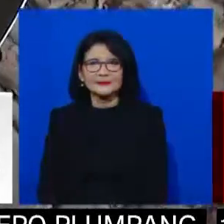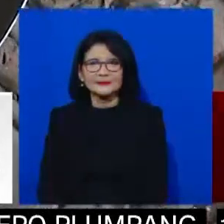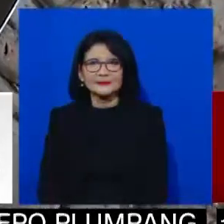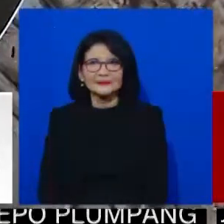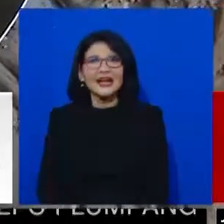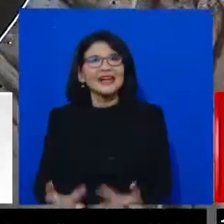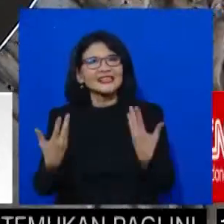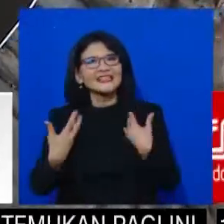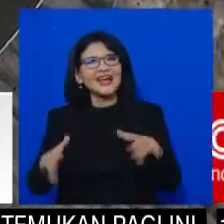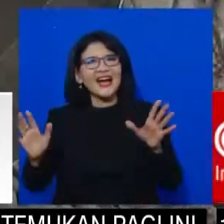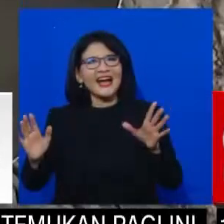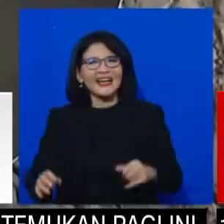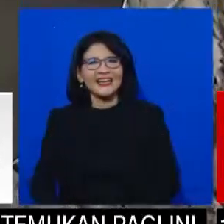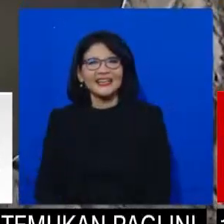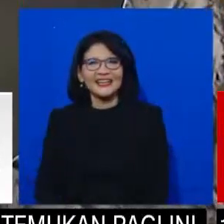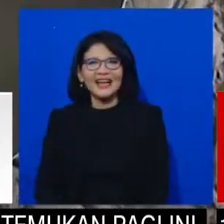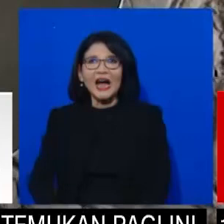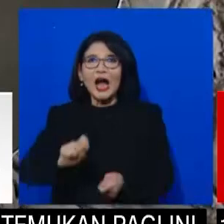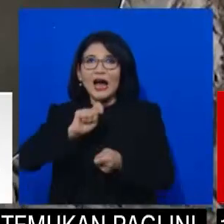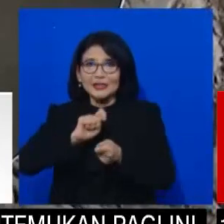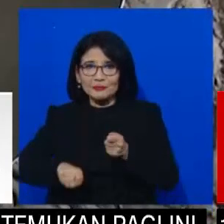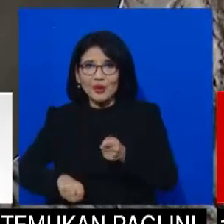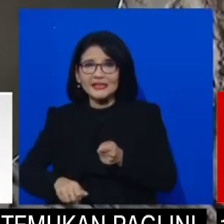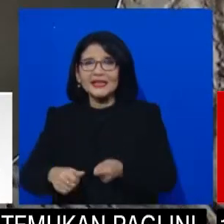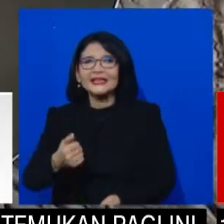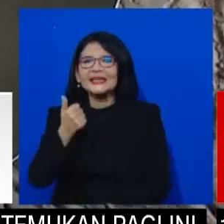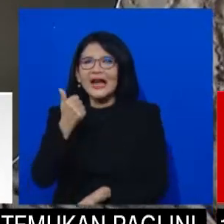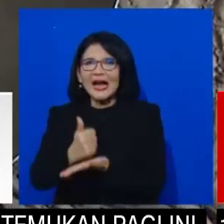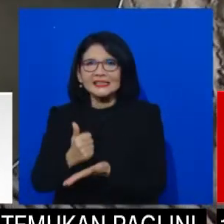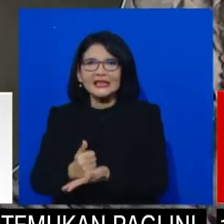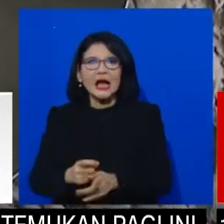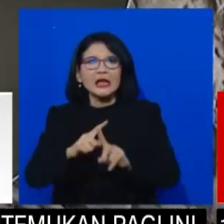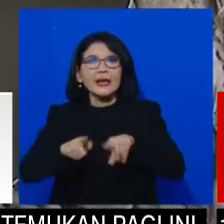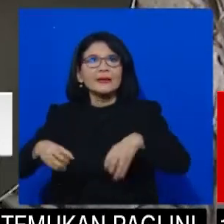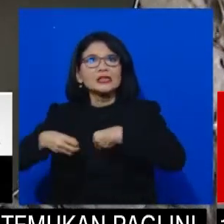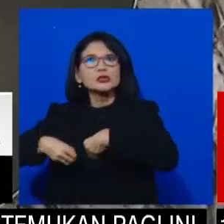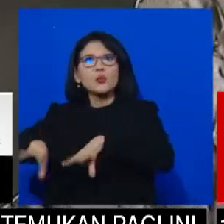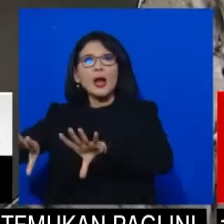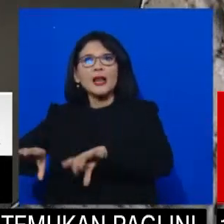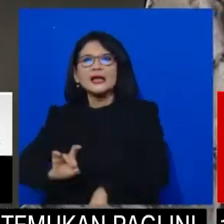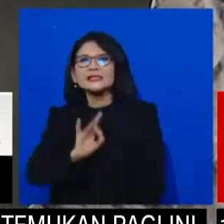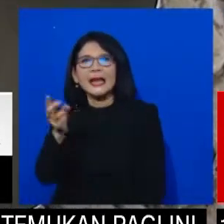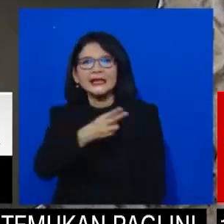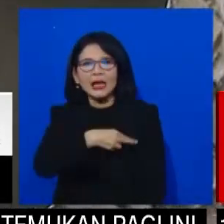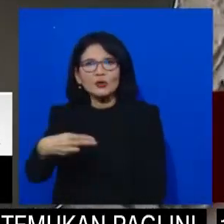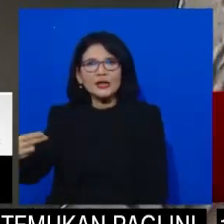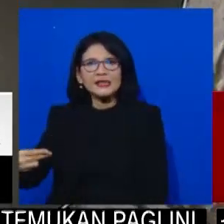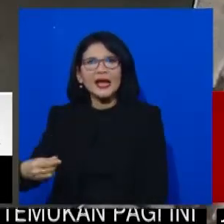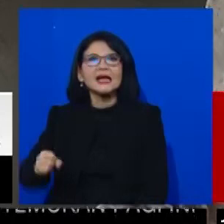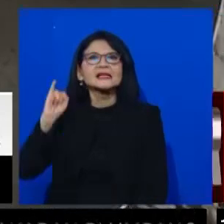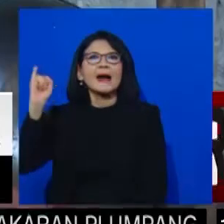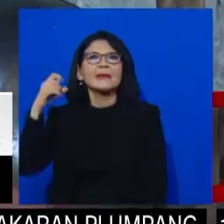Dan selesai. Meski dibuat dengan cara tradisional, penjualannya tidak hanya ke penjuru tanah air, tapi hingga ke pasar